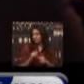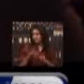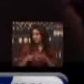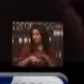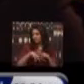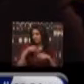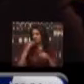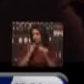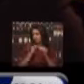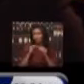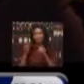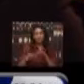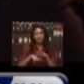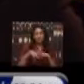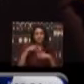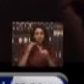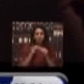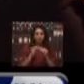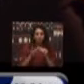في مشاريع.